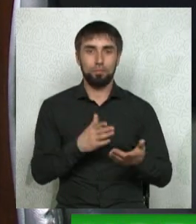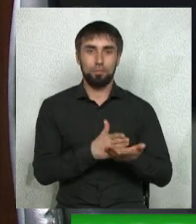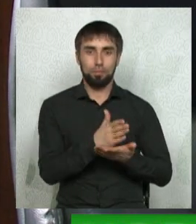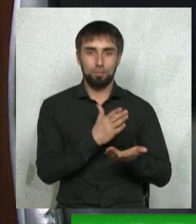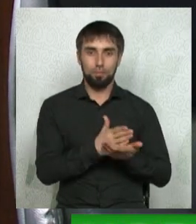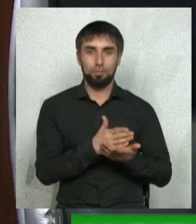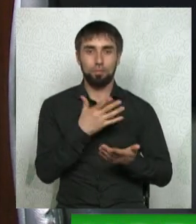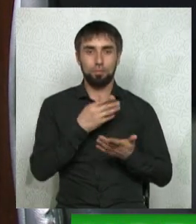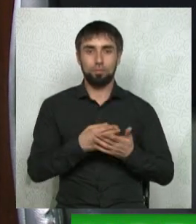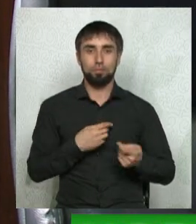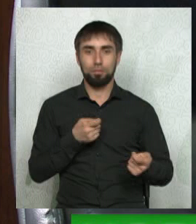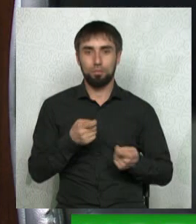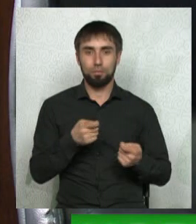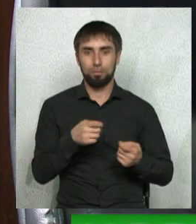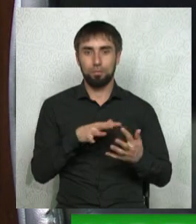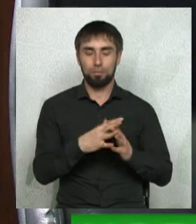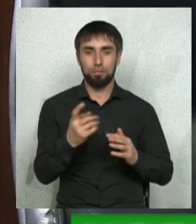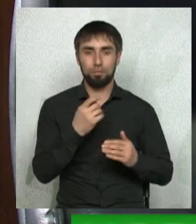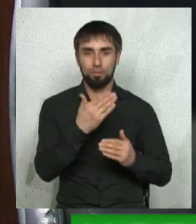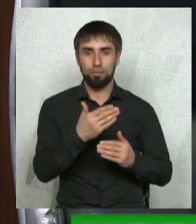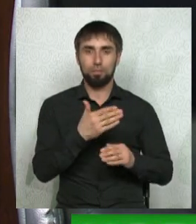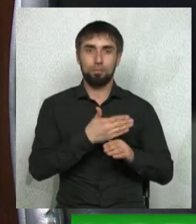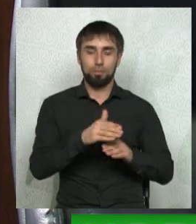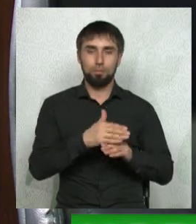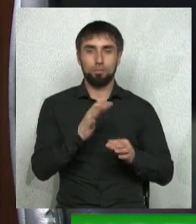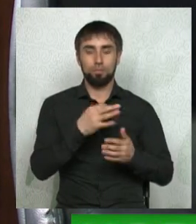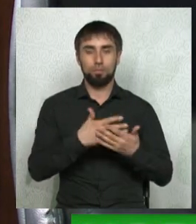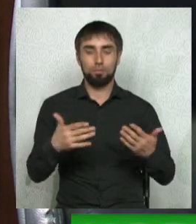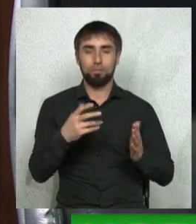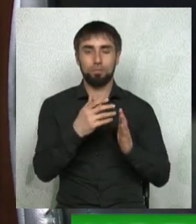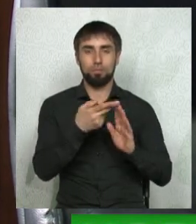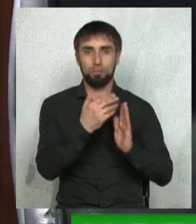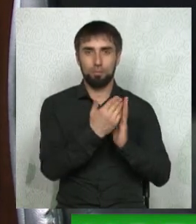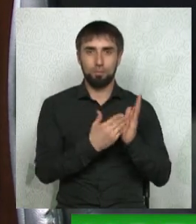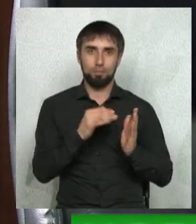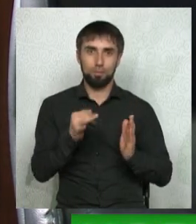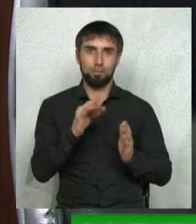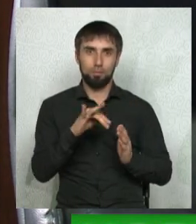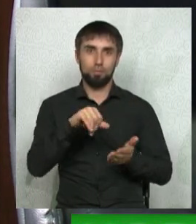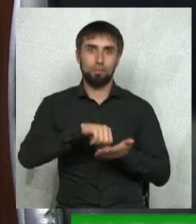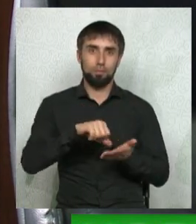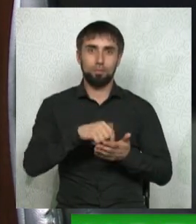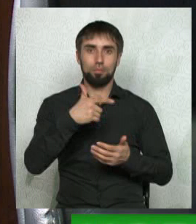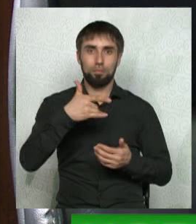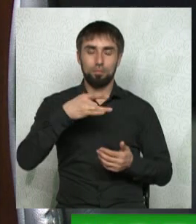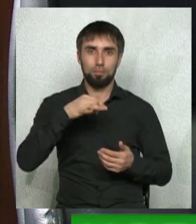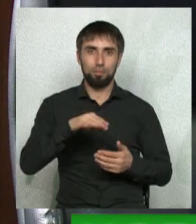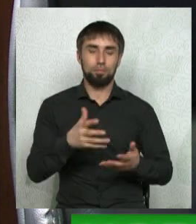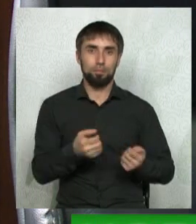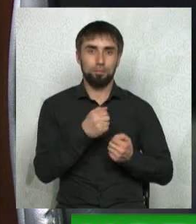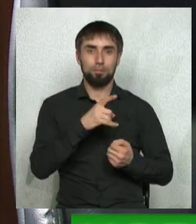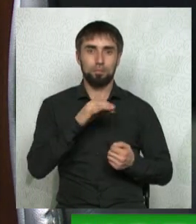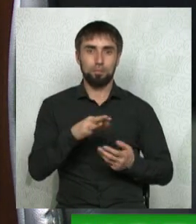наших руководителей крестьянского фермерского хозяйства субсидируем по разным программам и они участвуют в грантовой поддержке. За